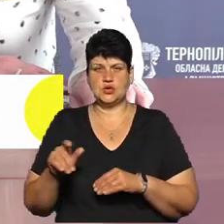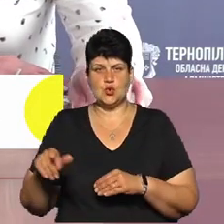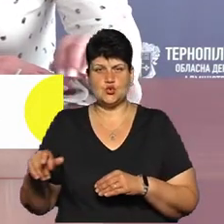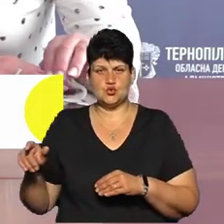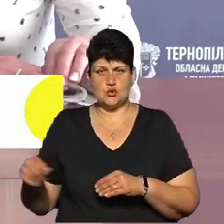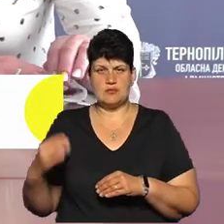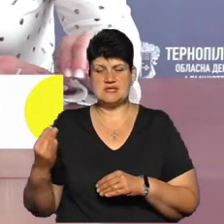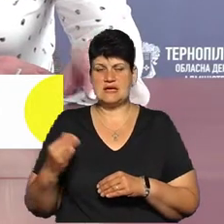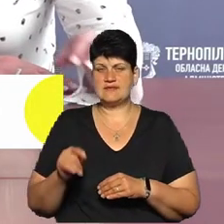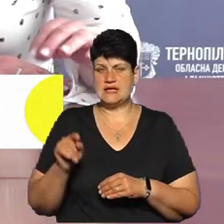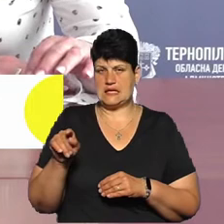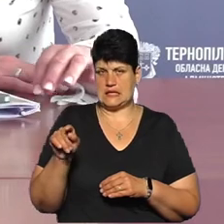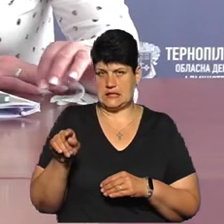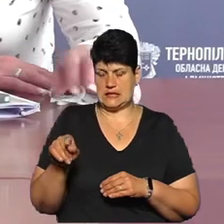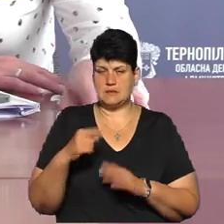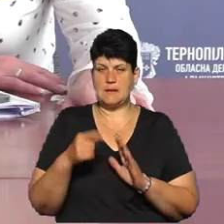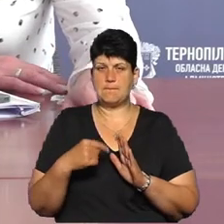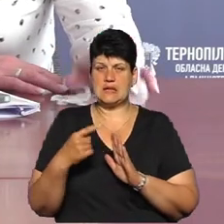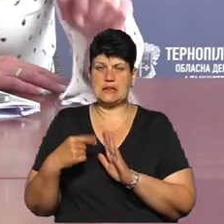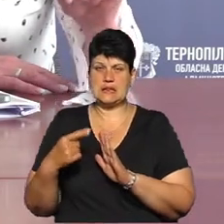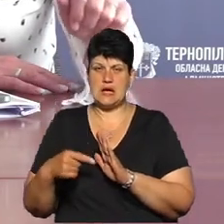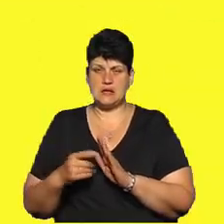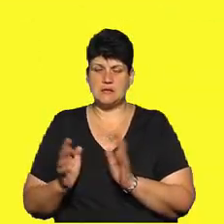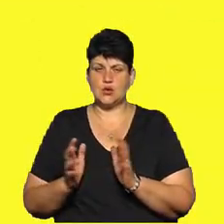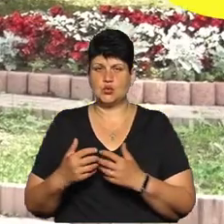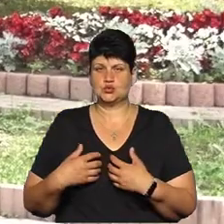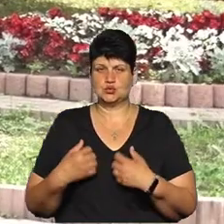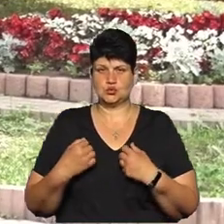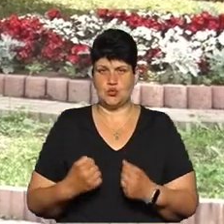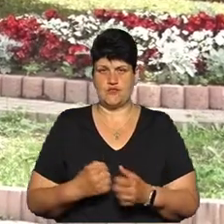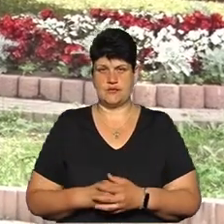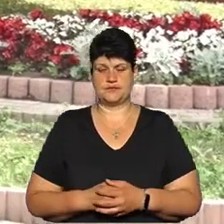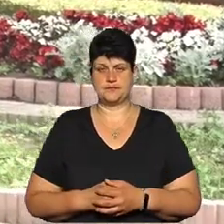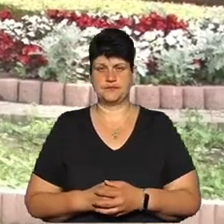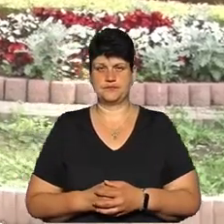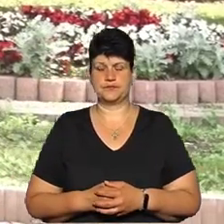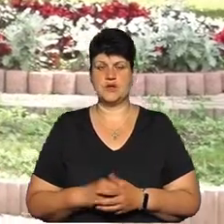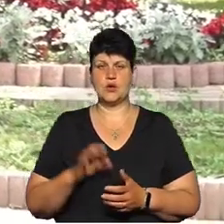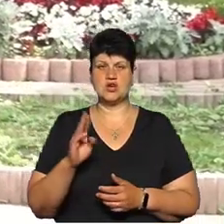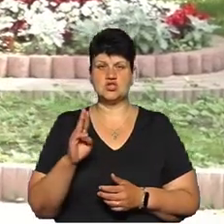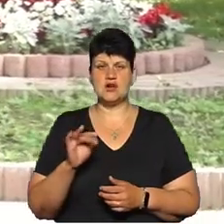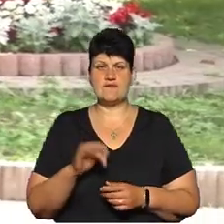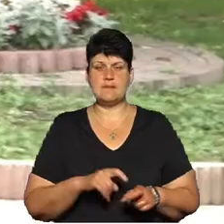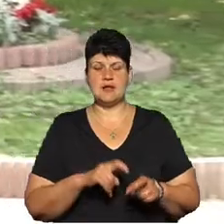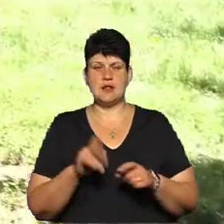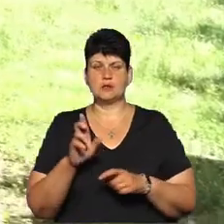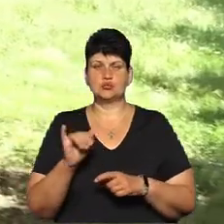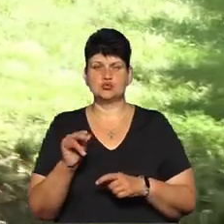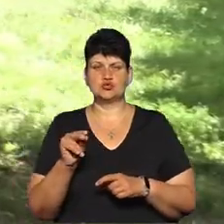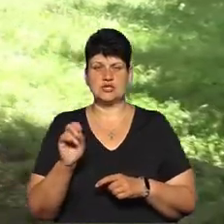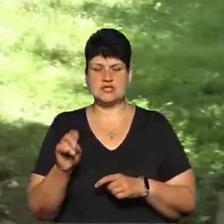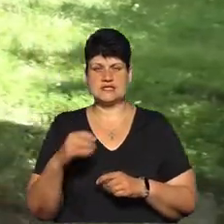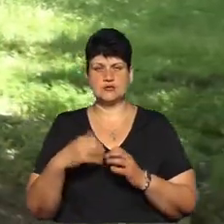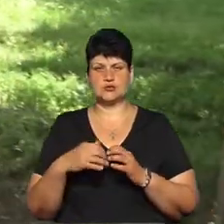їхніми питаннями охорони здоров'я. Ольга Шевель переїхала до Бучача із села Солонці на Херсонщині.